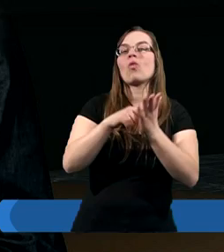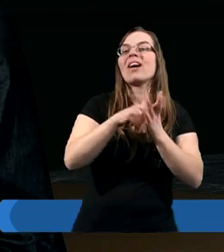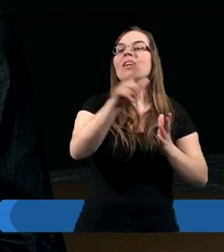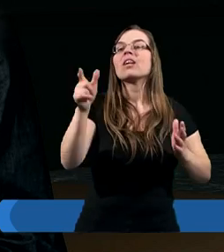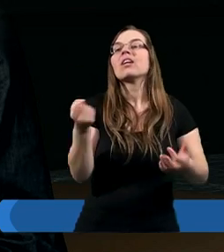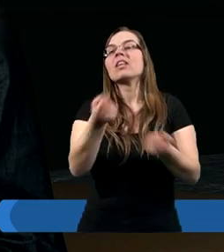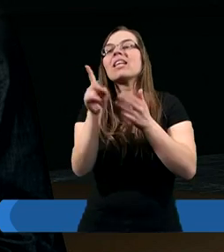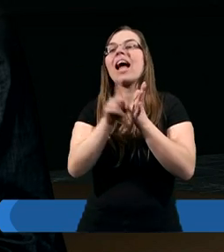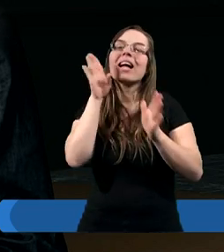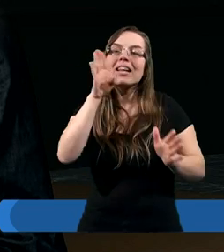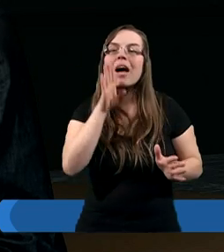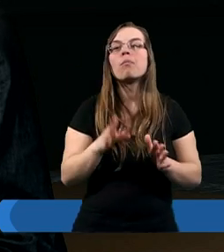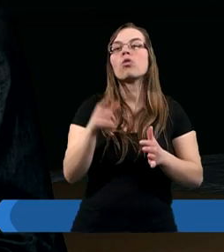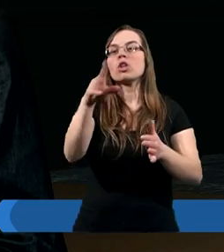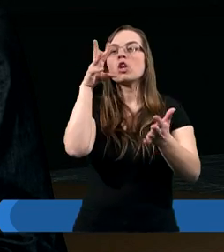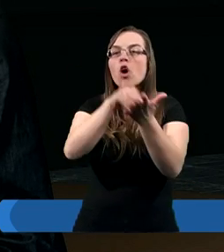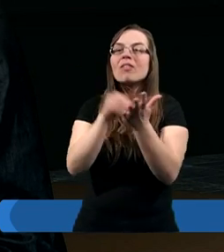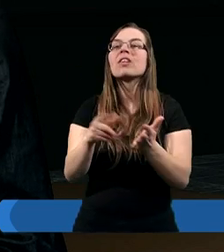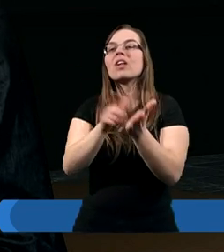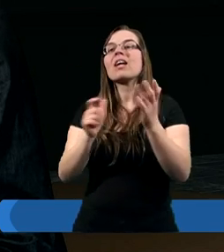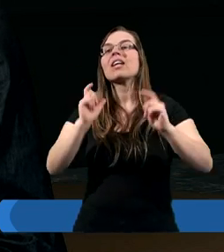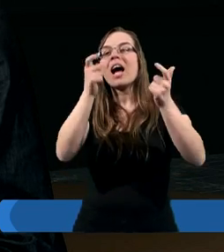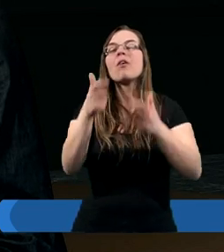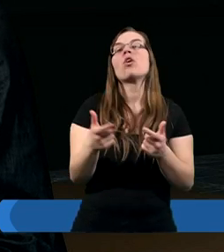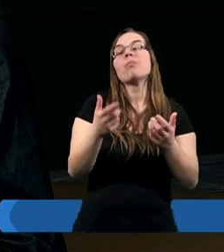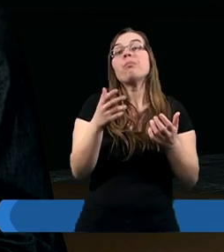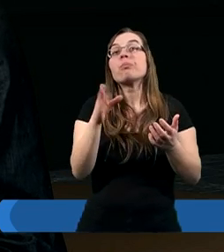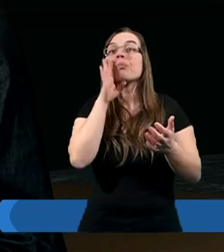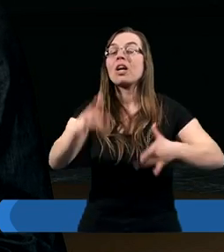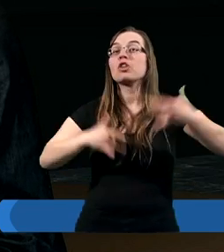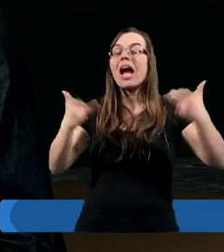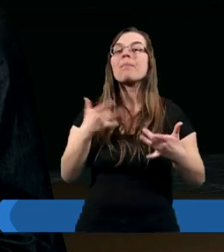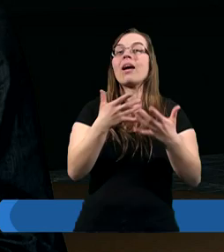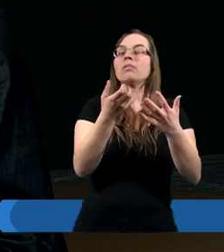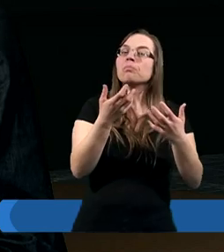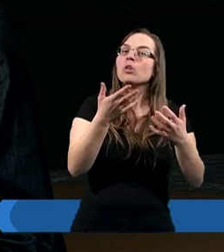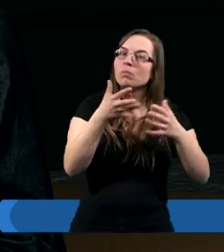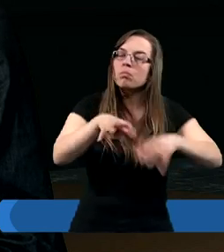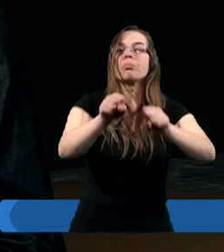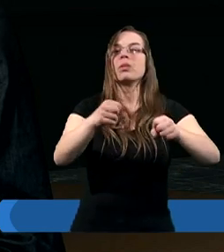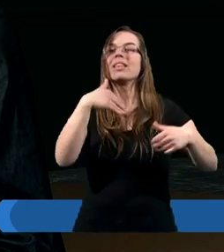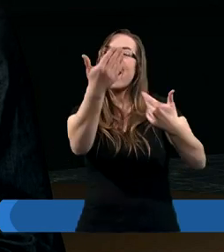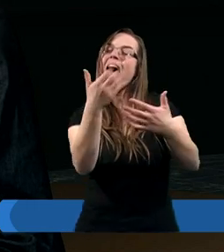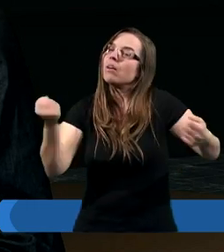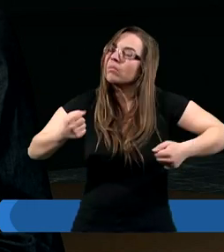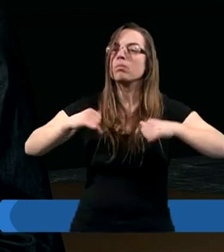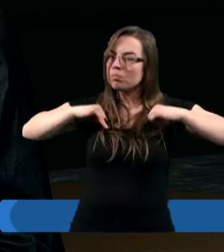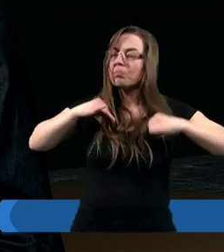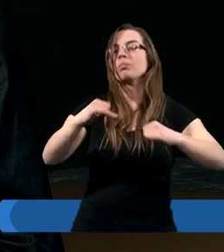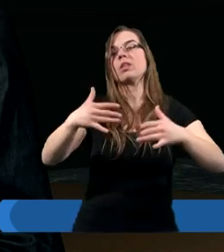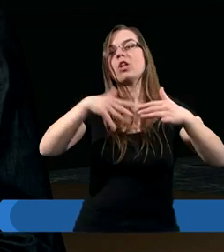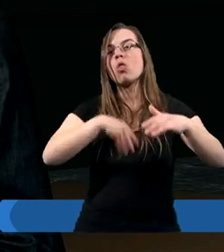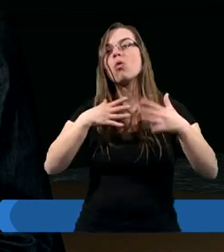hartuje w zimnej wodzie, tak samo takie doświadczenia często związane z cierpieniem hartują duszę człowieka. I on jest wtedy gotowy